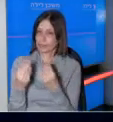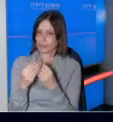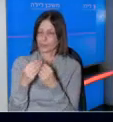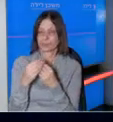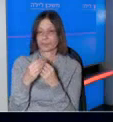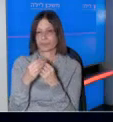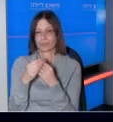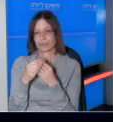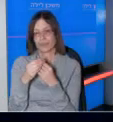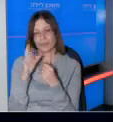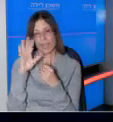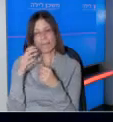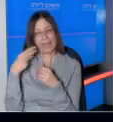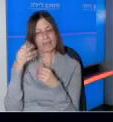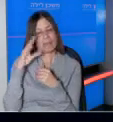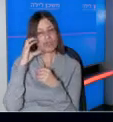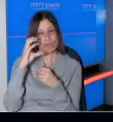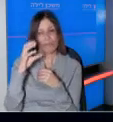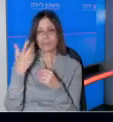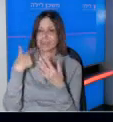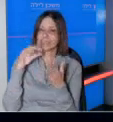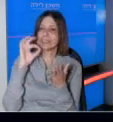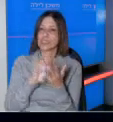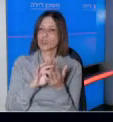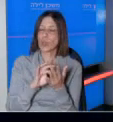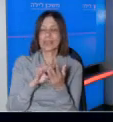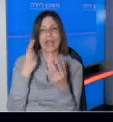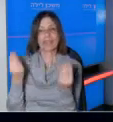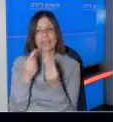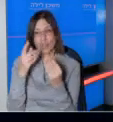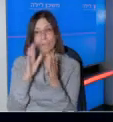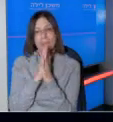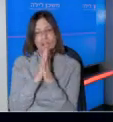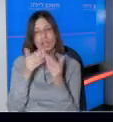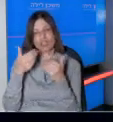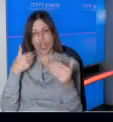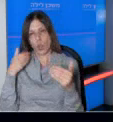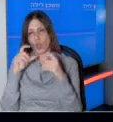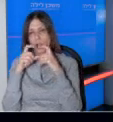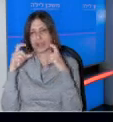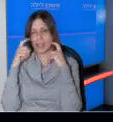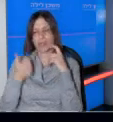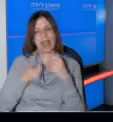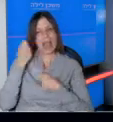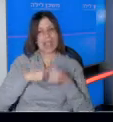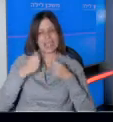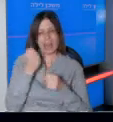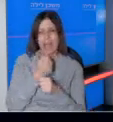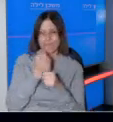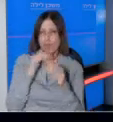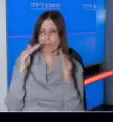לצופים. פרופסור גוטו, תן לי קודם כל ציון לדבר הזה. הוא מבקש ריחוק, מסכות, בעלי עסקים לעבוד